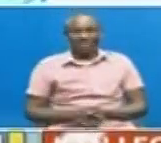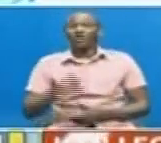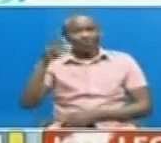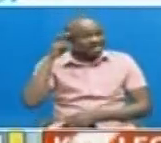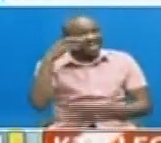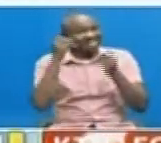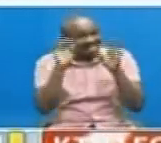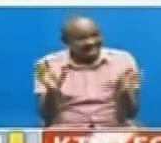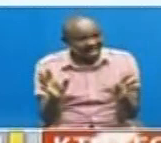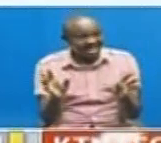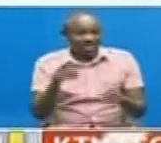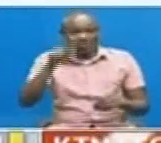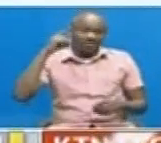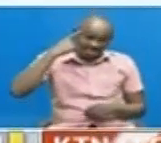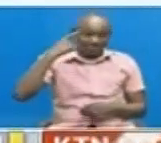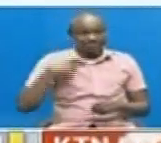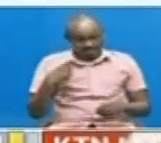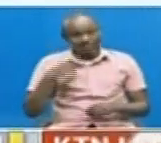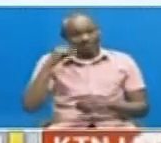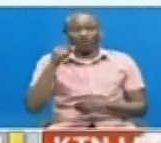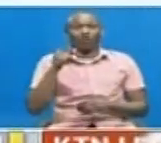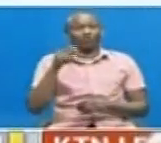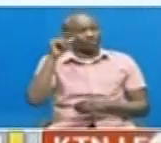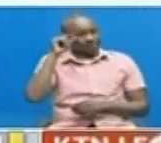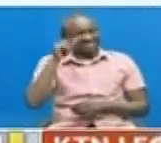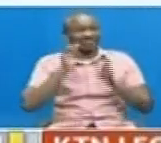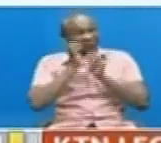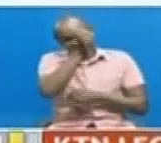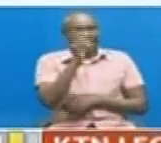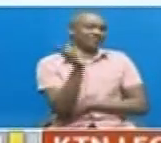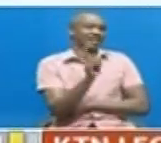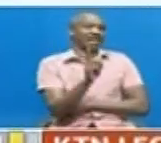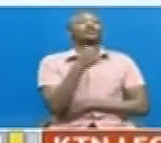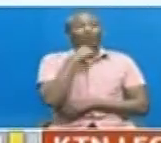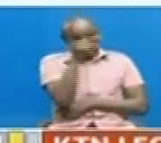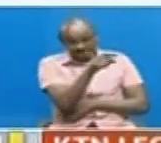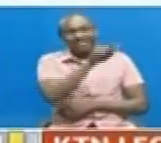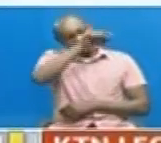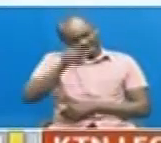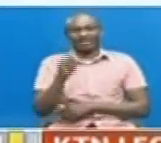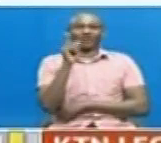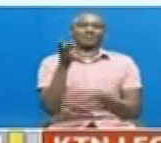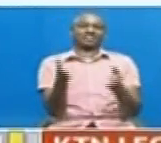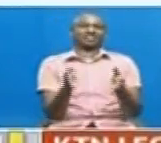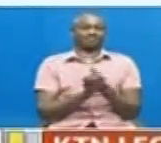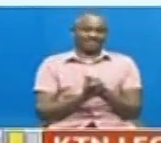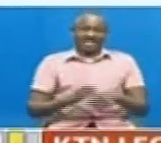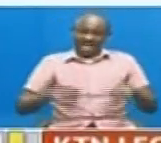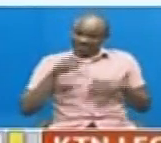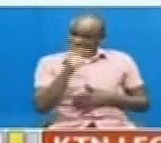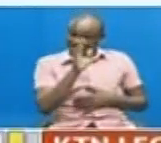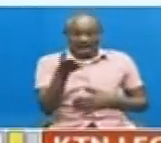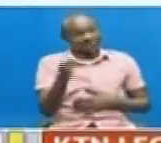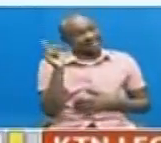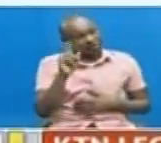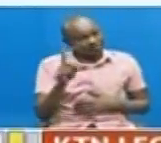mmemsikia Saint P, msione kana kwamba matoroka tu pwani, wasanii kutoka pwani mkimtaka yupatikana. Na maisha yake yuko hapa